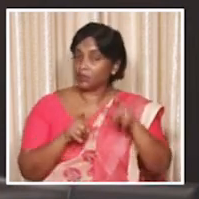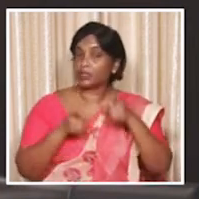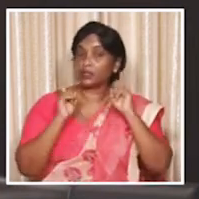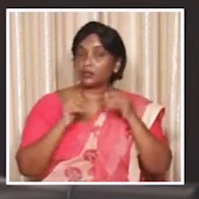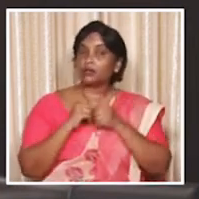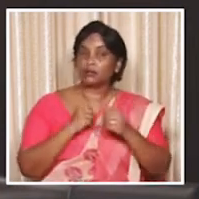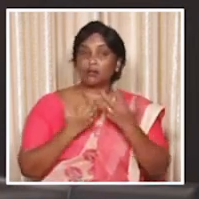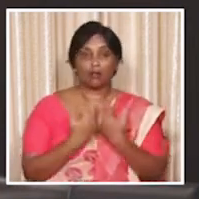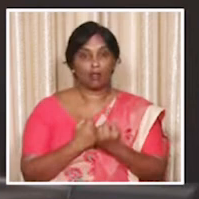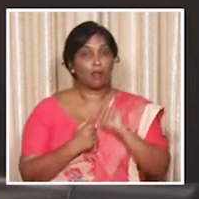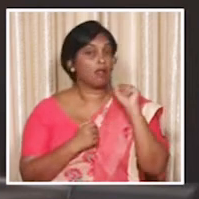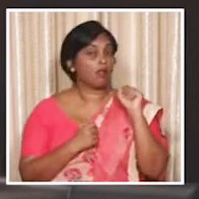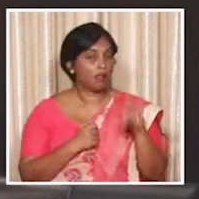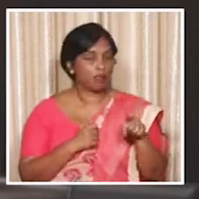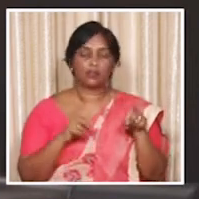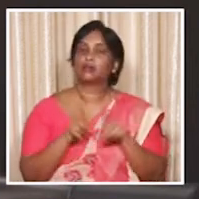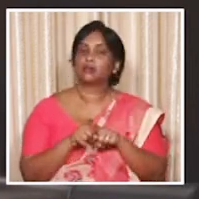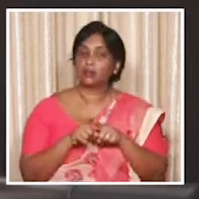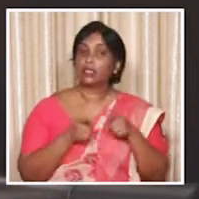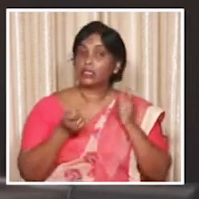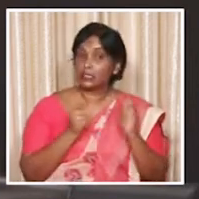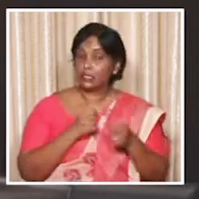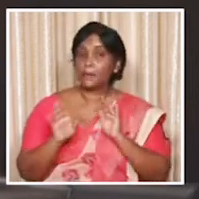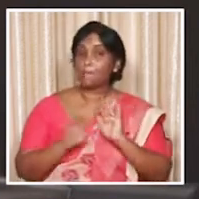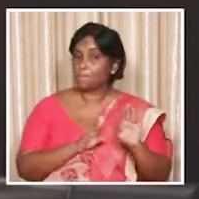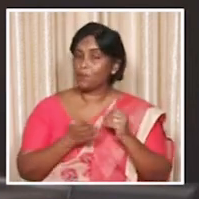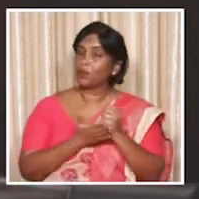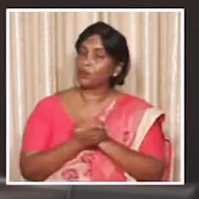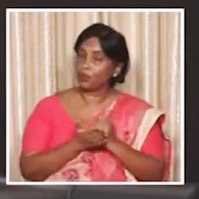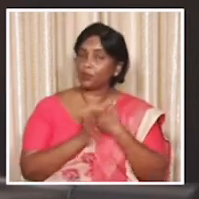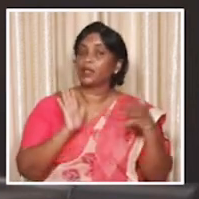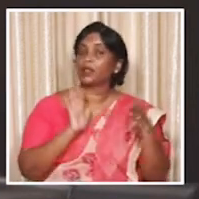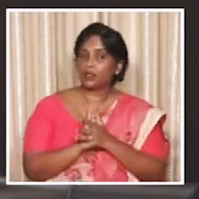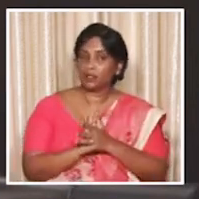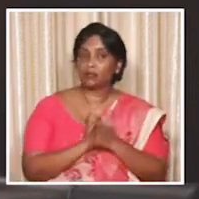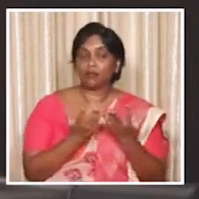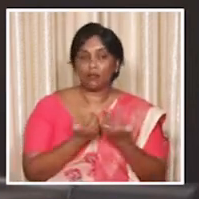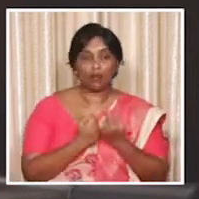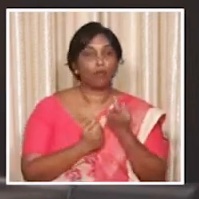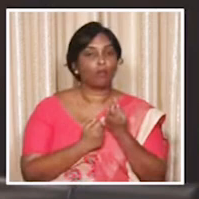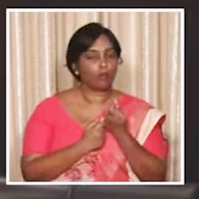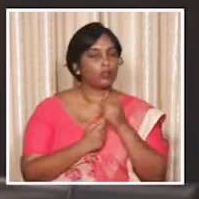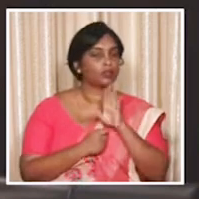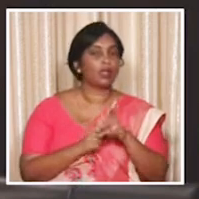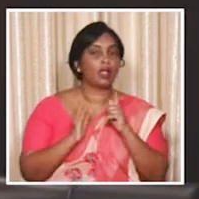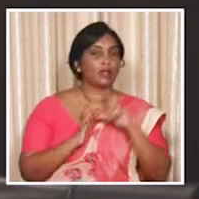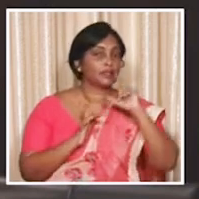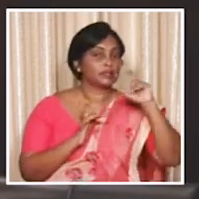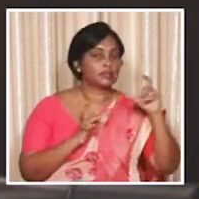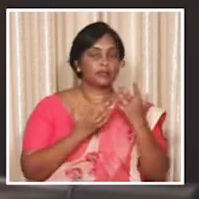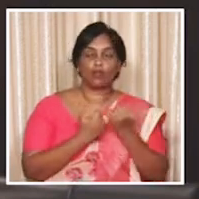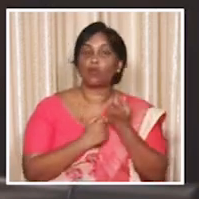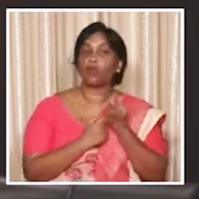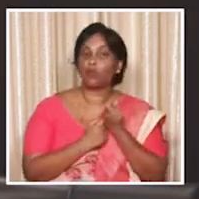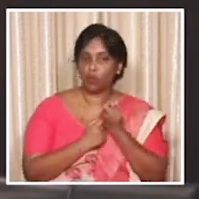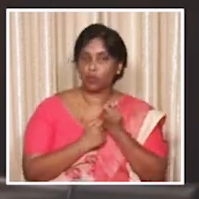ක්‍රීඩාව හරහා ලබා ගන්න නම ඒ වගේම මේ ක්‍රිකට් පරිපාලනයේ මේ සියලු දෙනා එකතු වෙලා උපයා ගන්නා මුදලක් තමයි ICC එකෙන් ලබා ගන්න මුදල්